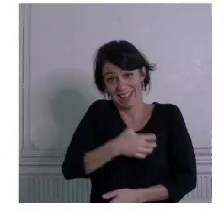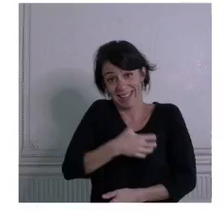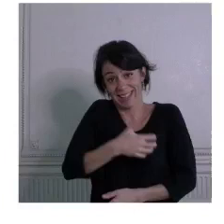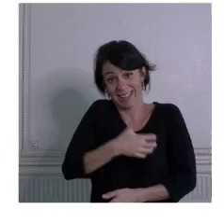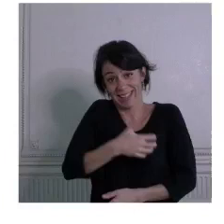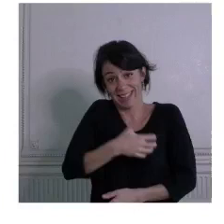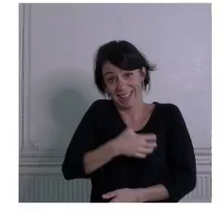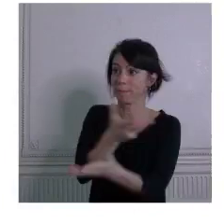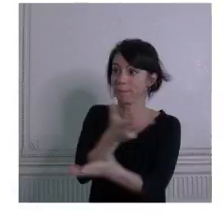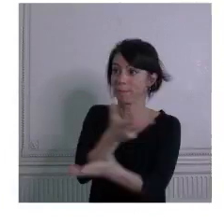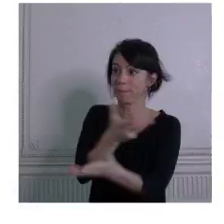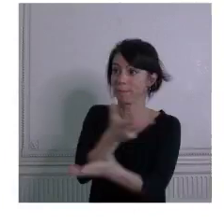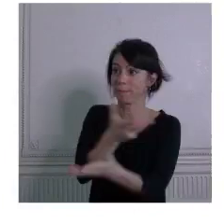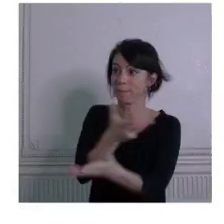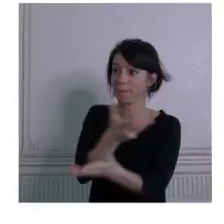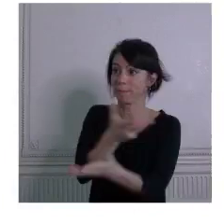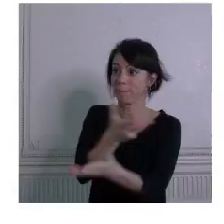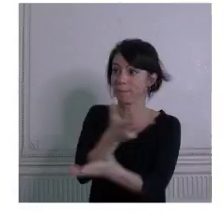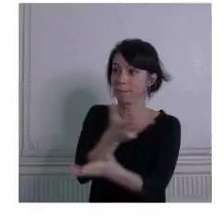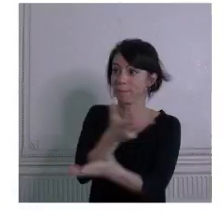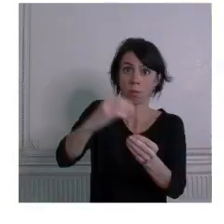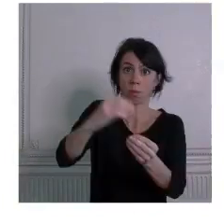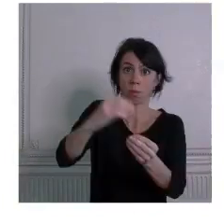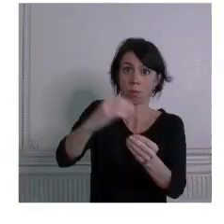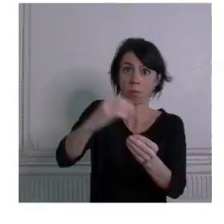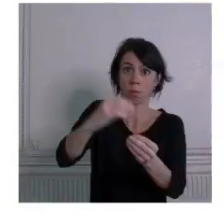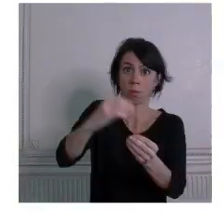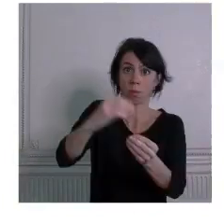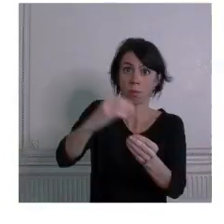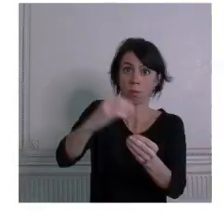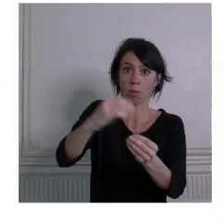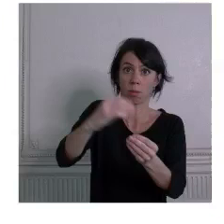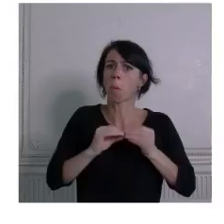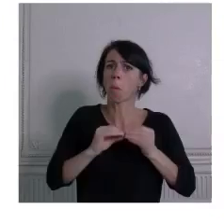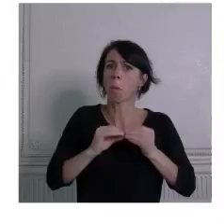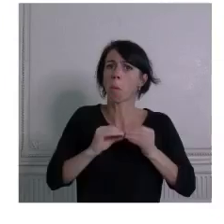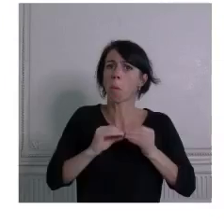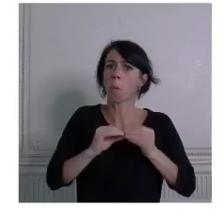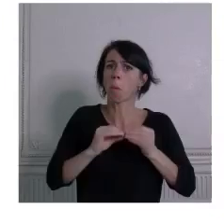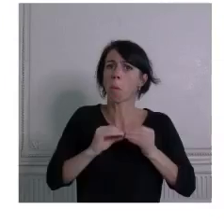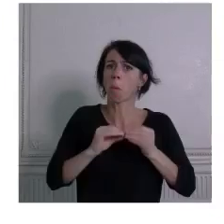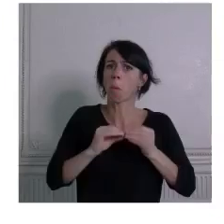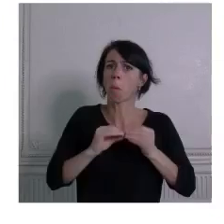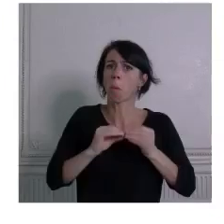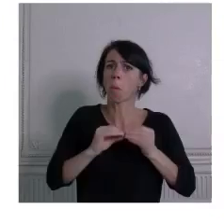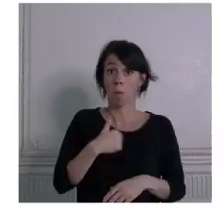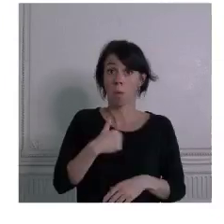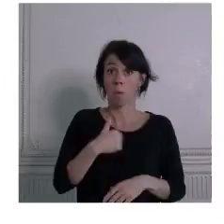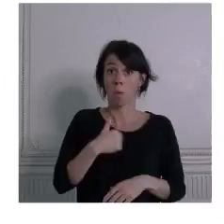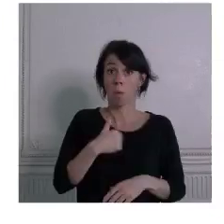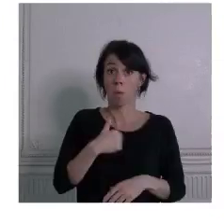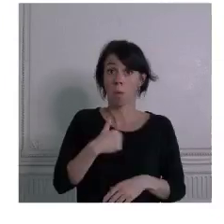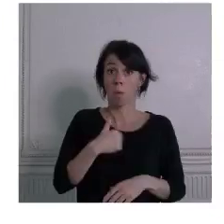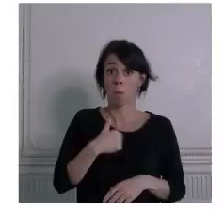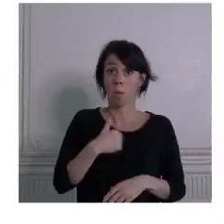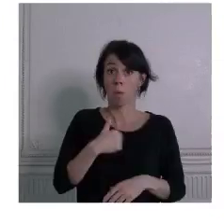Mais moi, j'aurais bien aimé que vous nous avertissiez de façon à ce qu'on puisse donc avoir un débat constructif sur ce sujet, ce